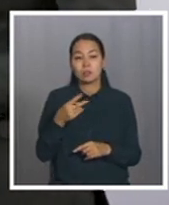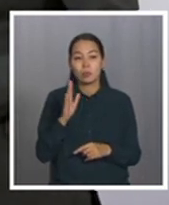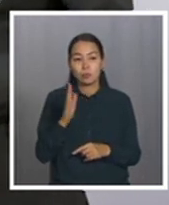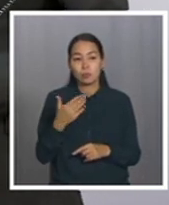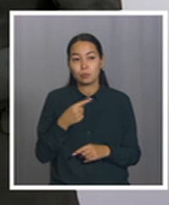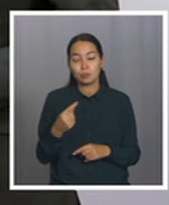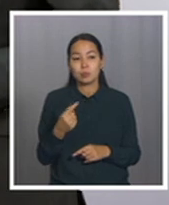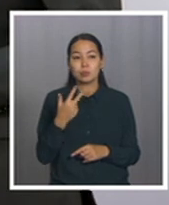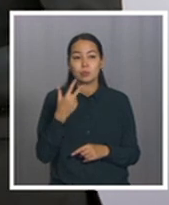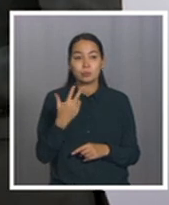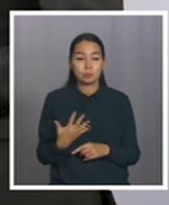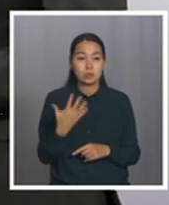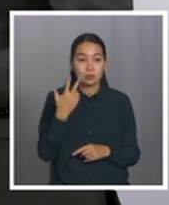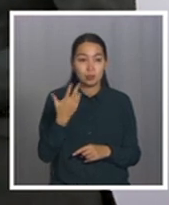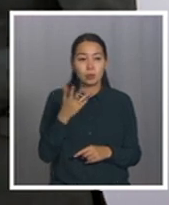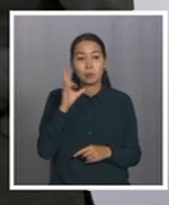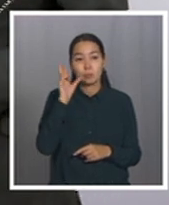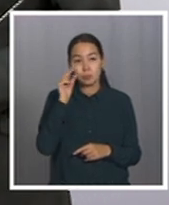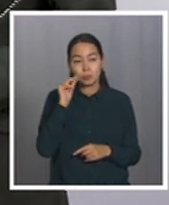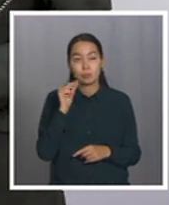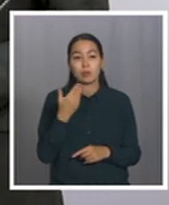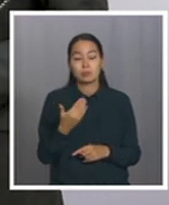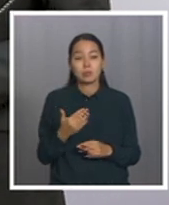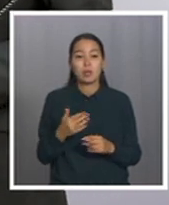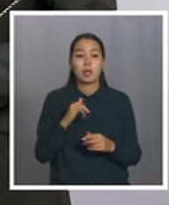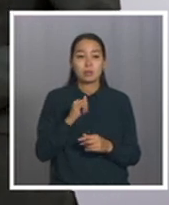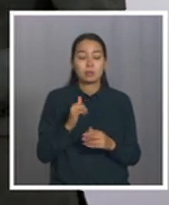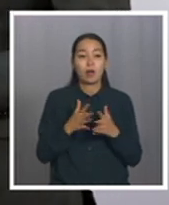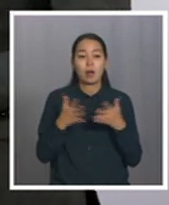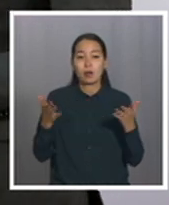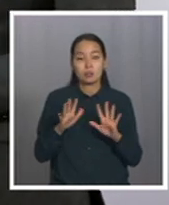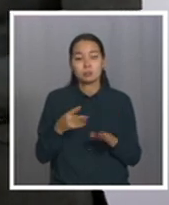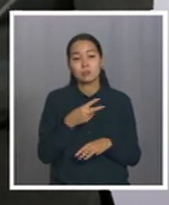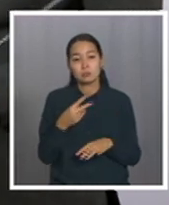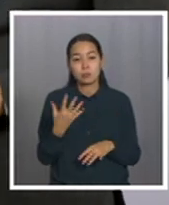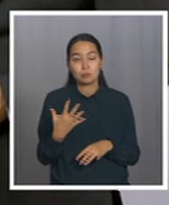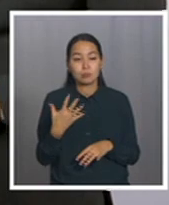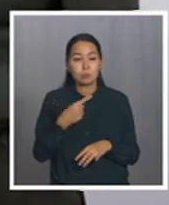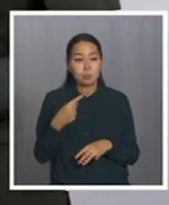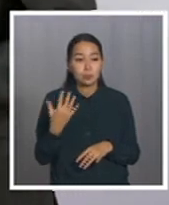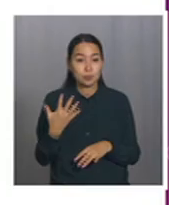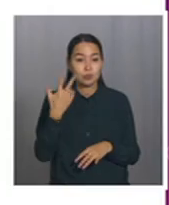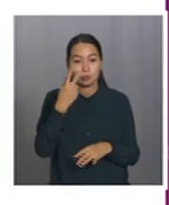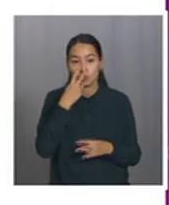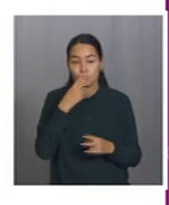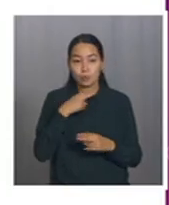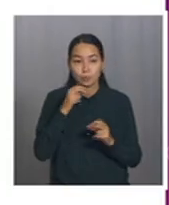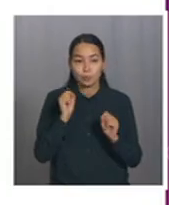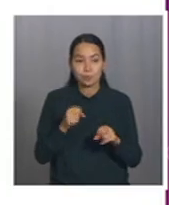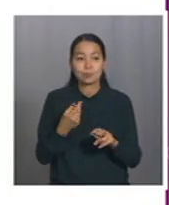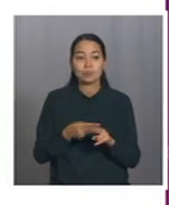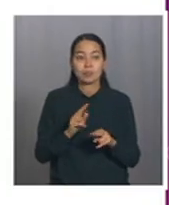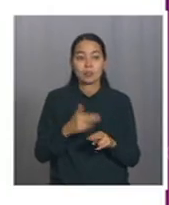функциясы мәндер жиыны y артық неместен минус 5-тен іш болатын көруге болады. Сонда жауабымыз y тең болады түбір